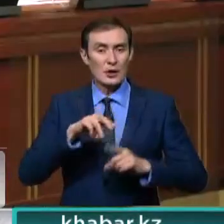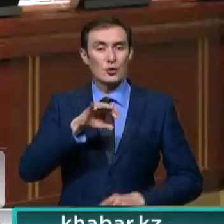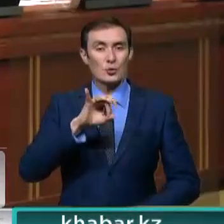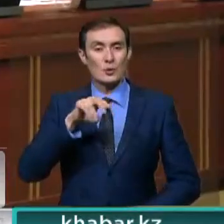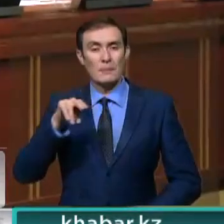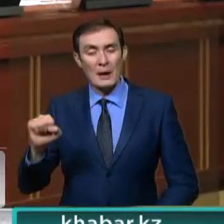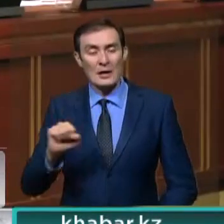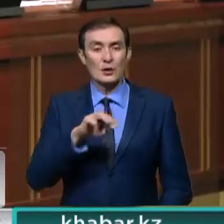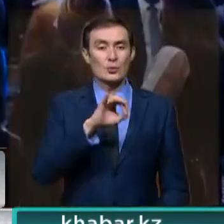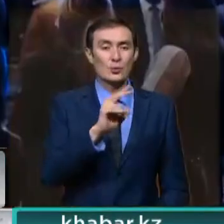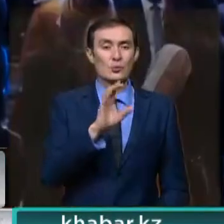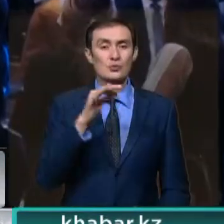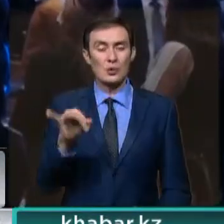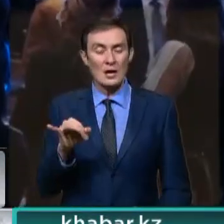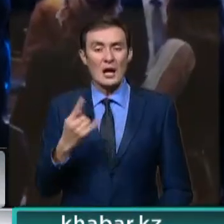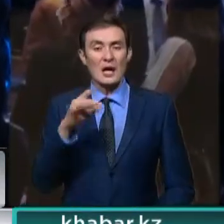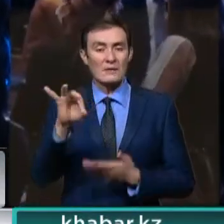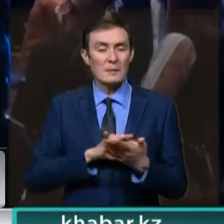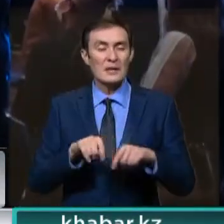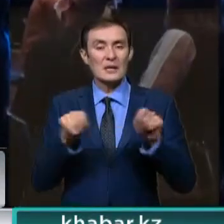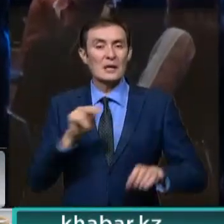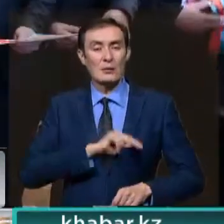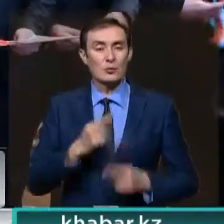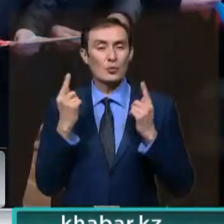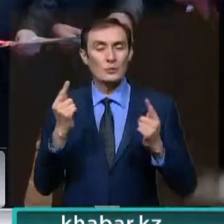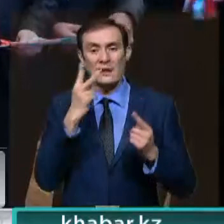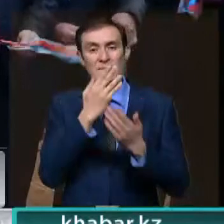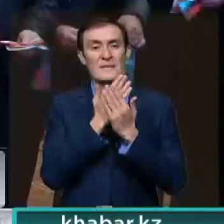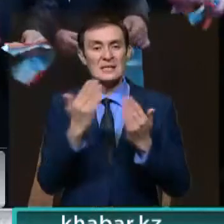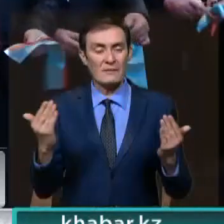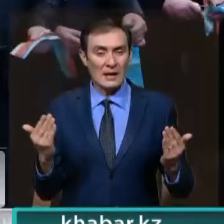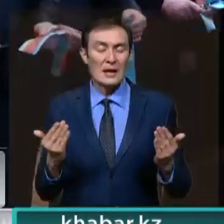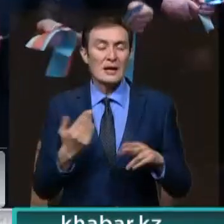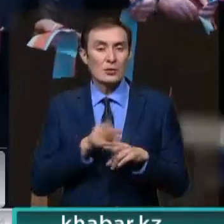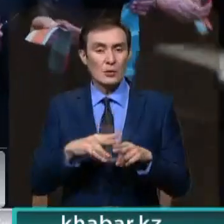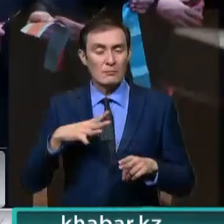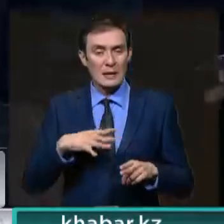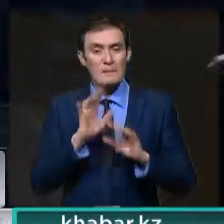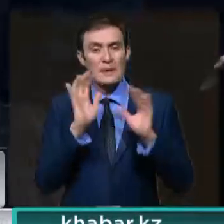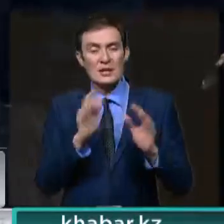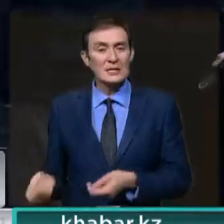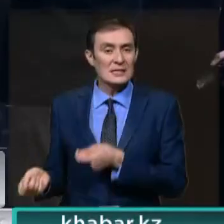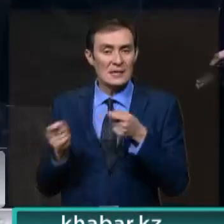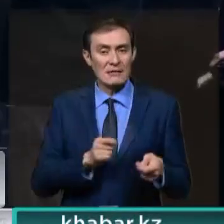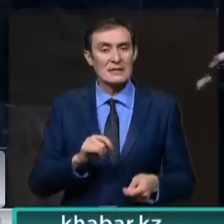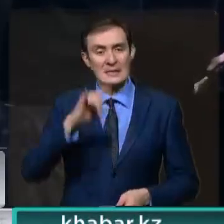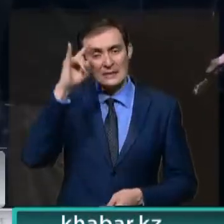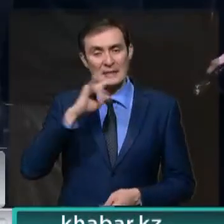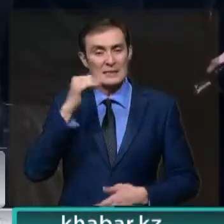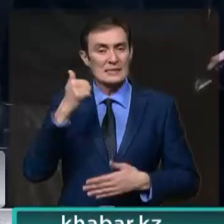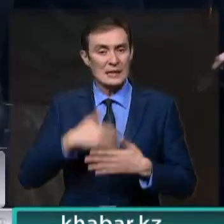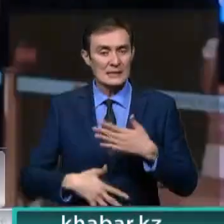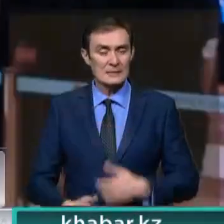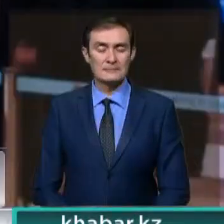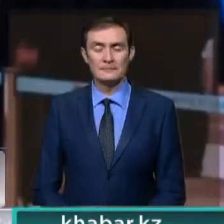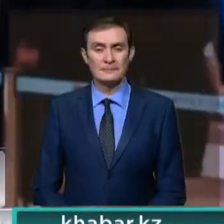и Тюрксой. Одновременно в Анкаре открыла свою работу и масштабная выставка, экспонаты которой были бережно доставлены из казахстанской столицы.